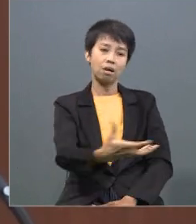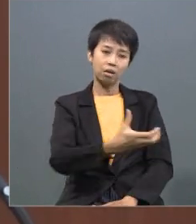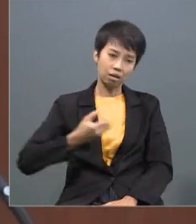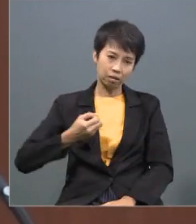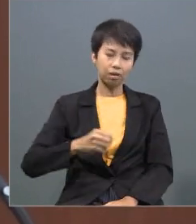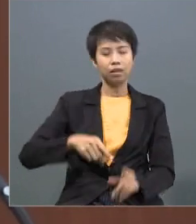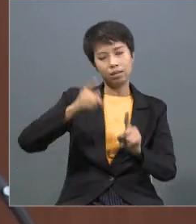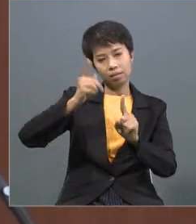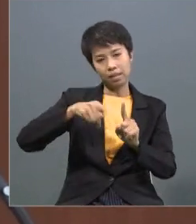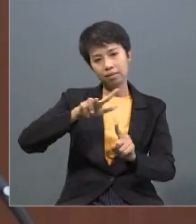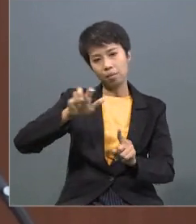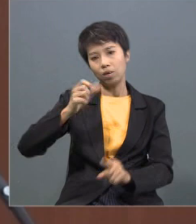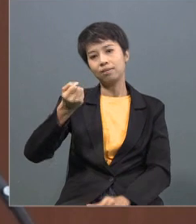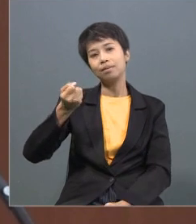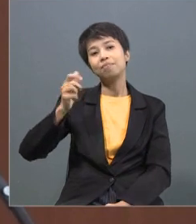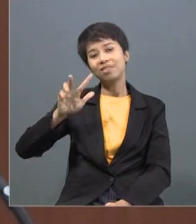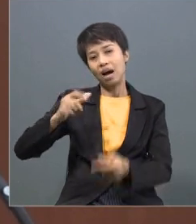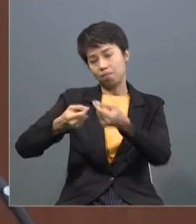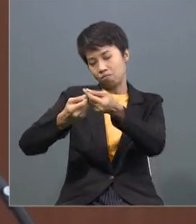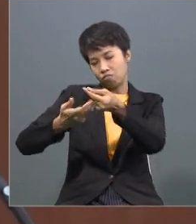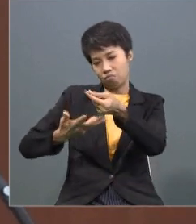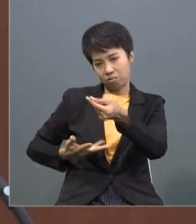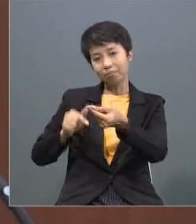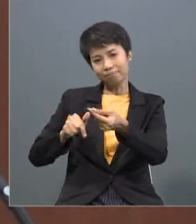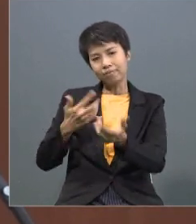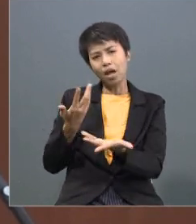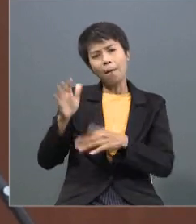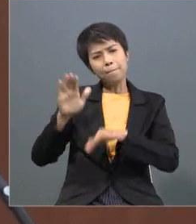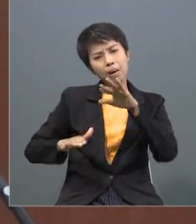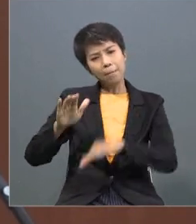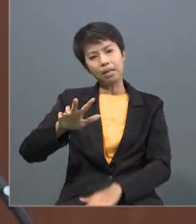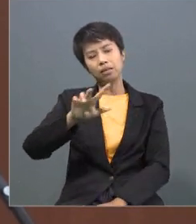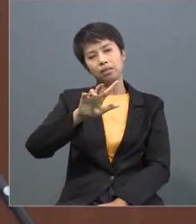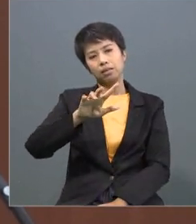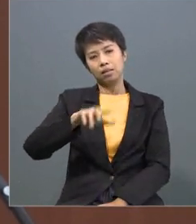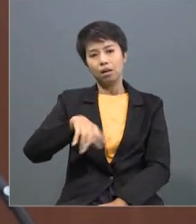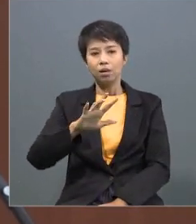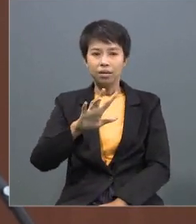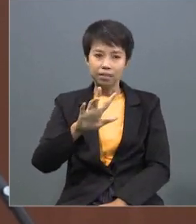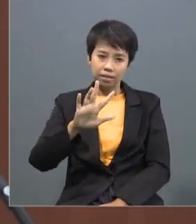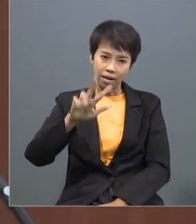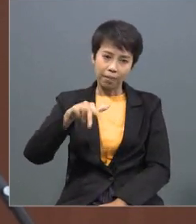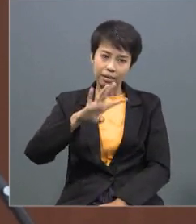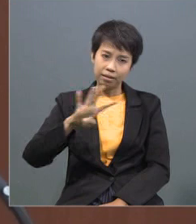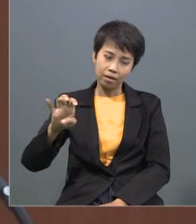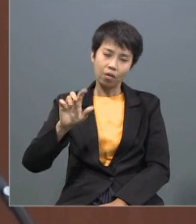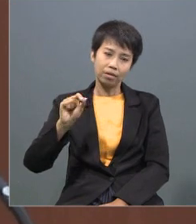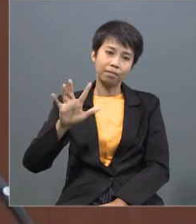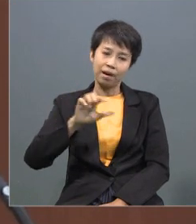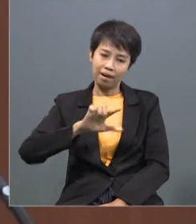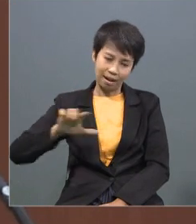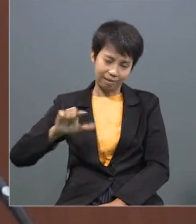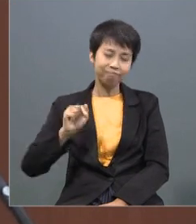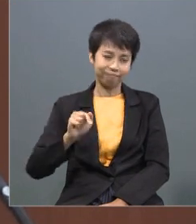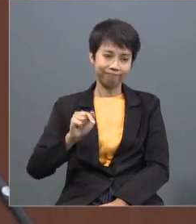ได้1313รายการมูลค่ากว่า 1,4 25ล้านบาทใน 43คดีด้วย